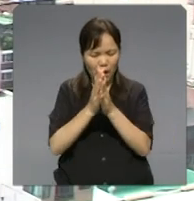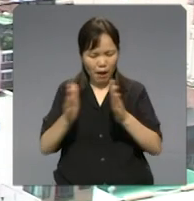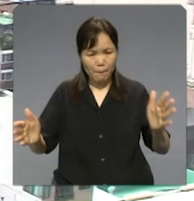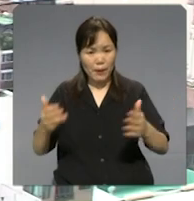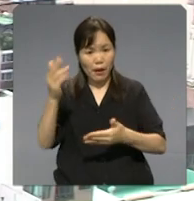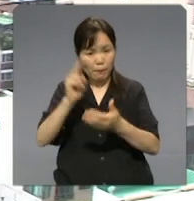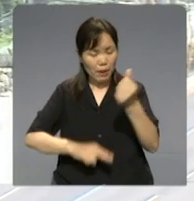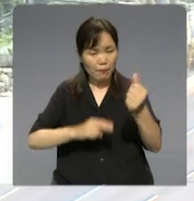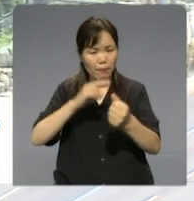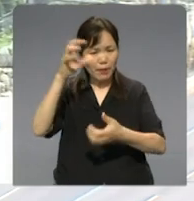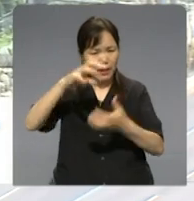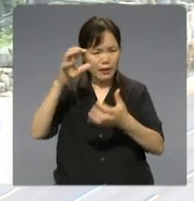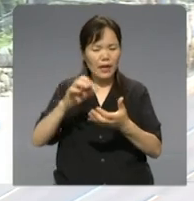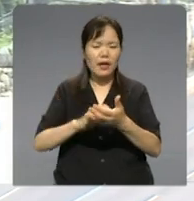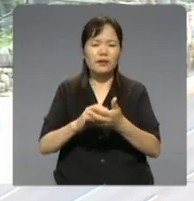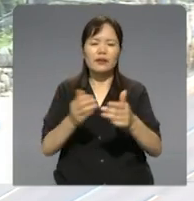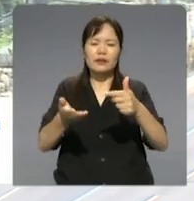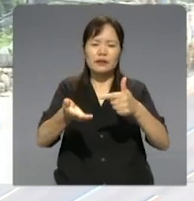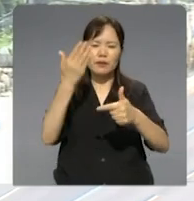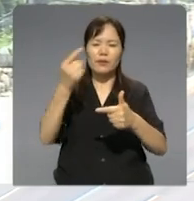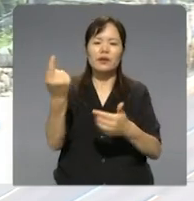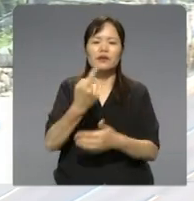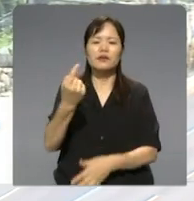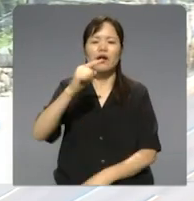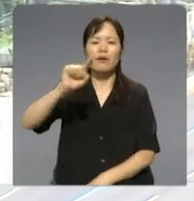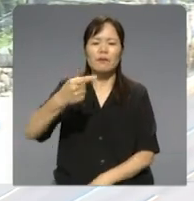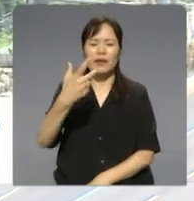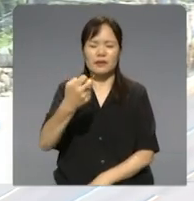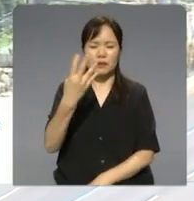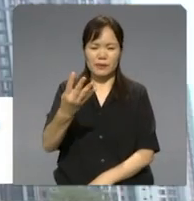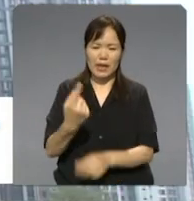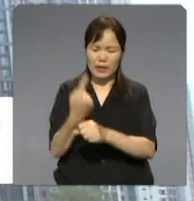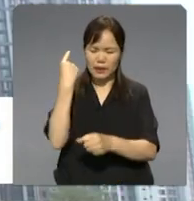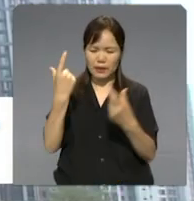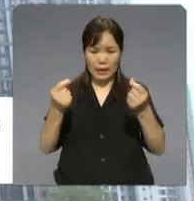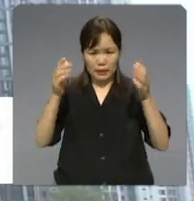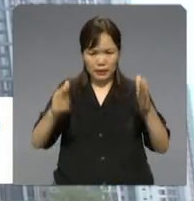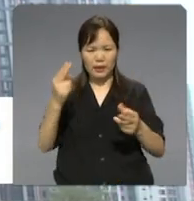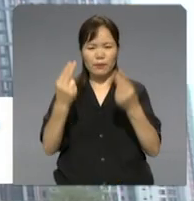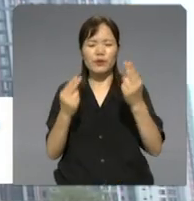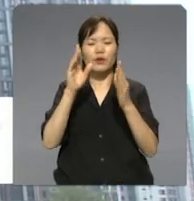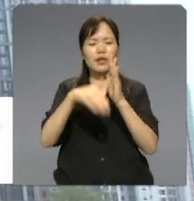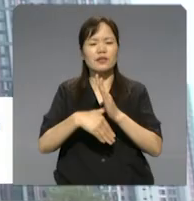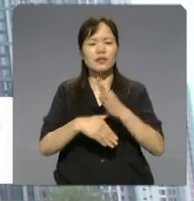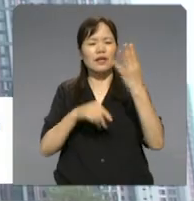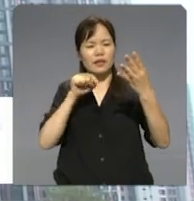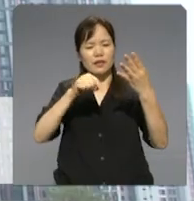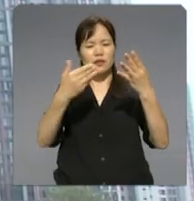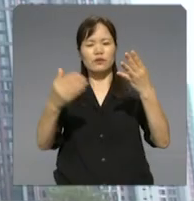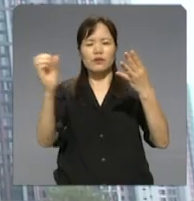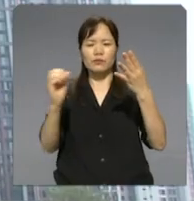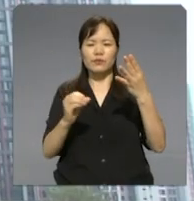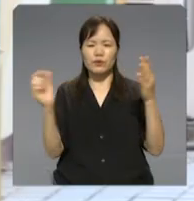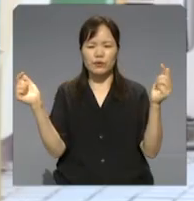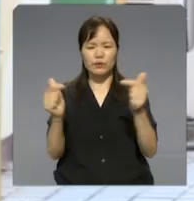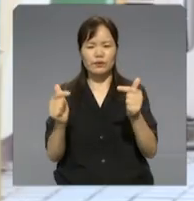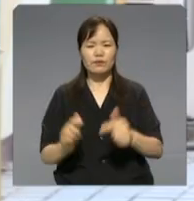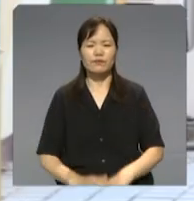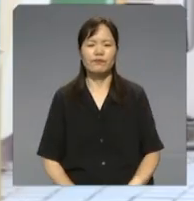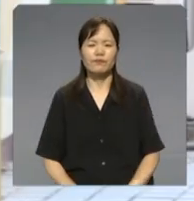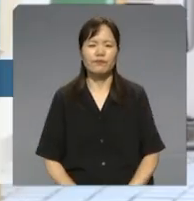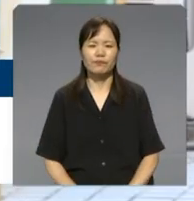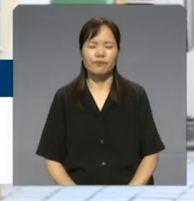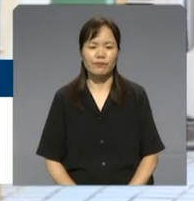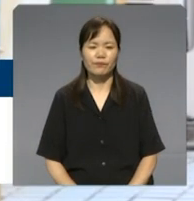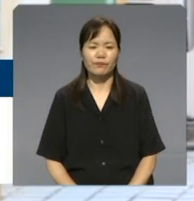거래량은 올 상반기 1,174건으로 지난해 같은 기간보다 4.9%가량 감소했습니다. 거의